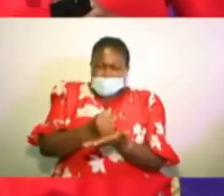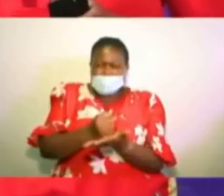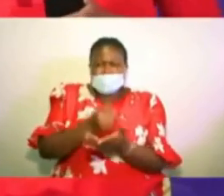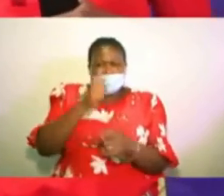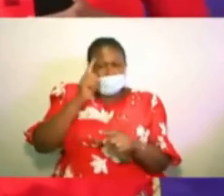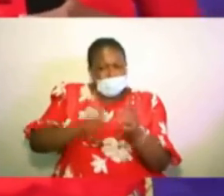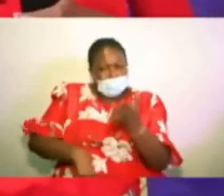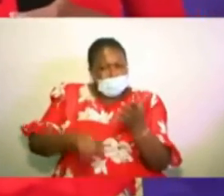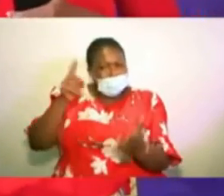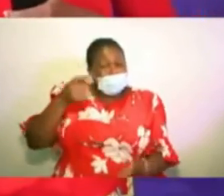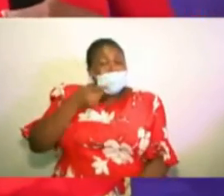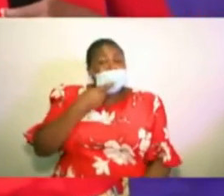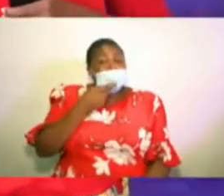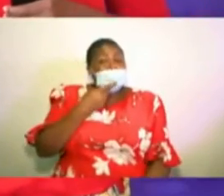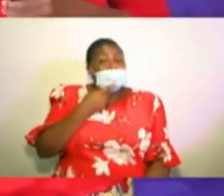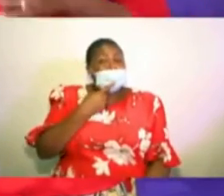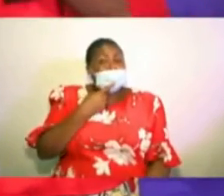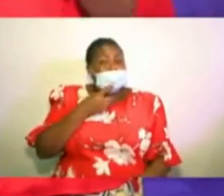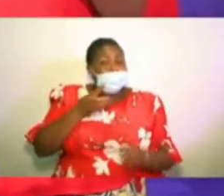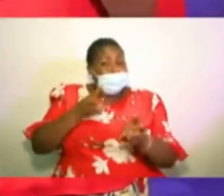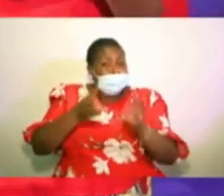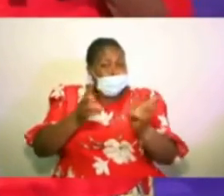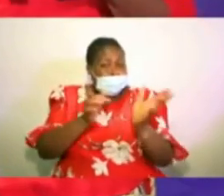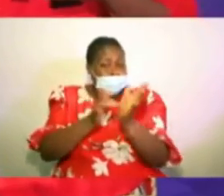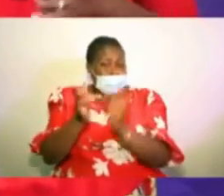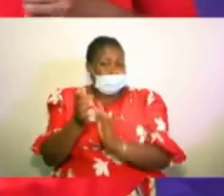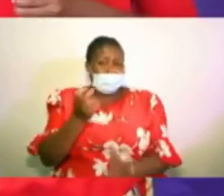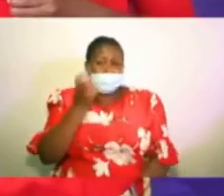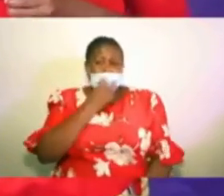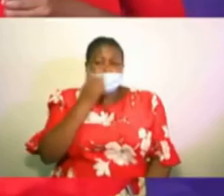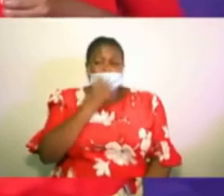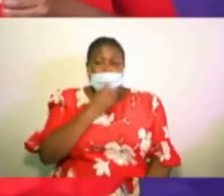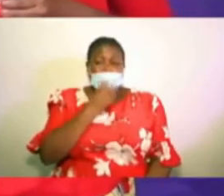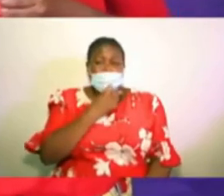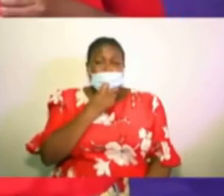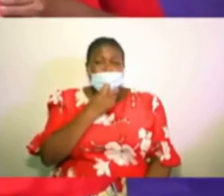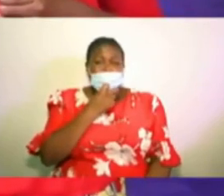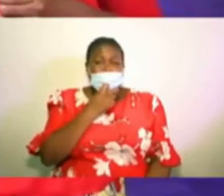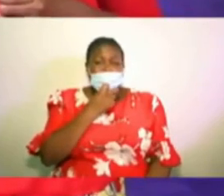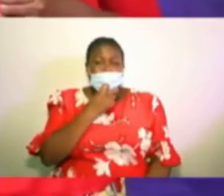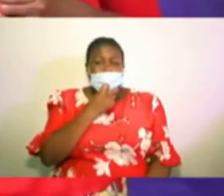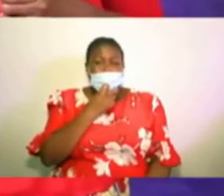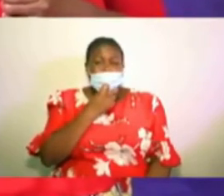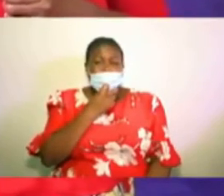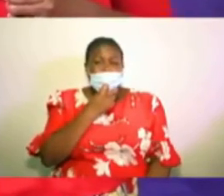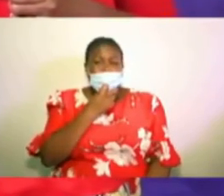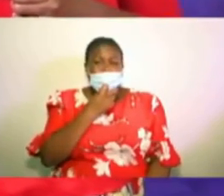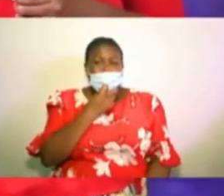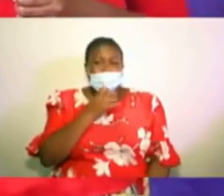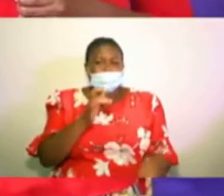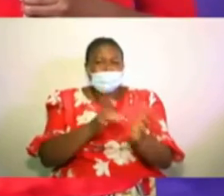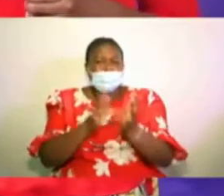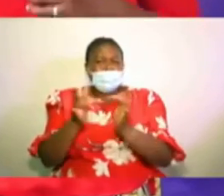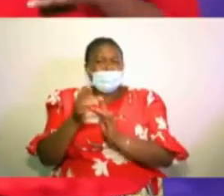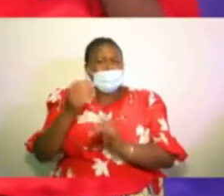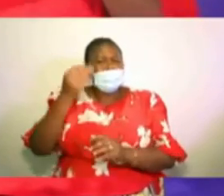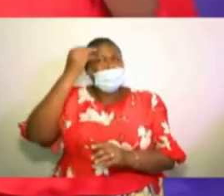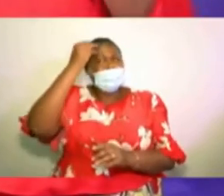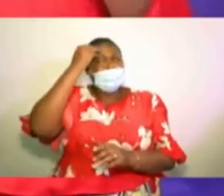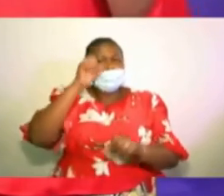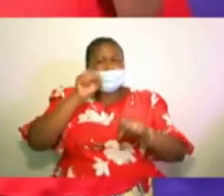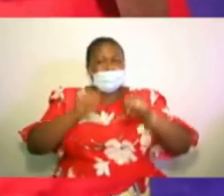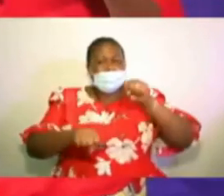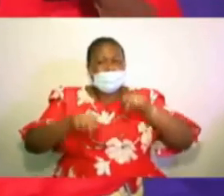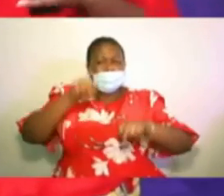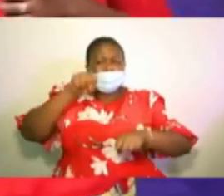qu'il disait. Because of the way he said it. À cause de la manière dont il l'a dit. There was no doubt in his mind whatsoever. Il n'y avait